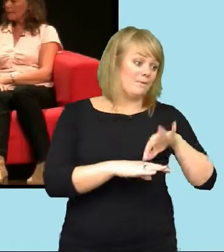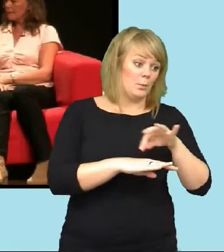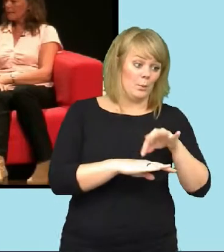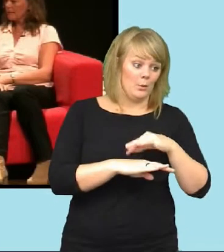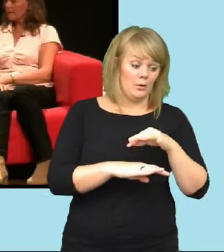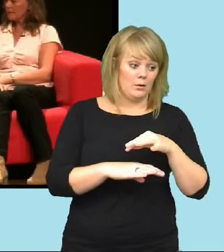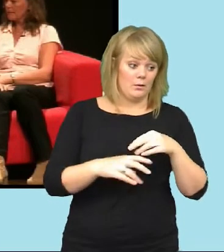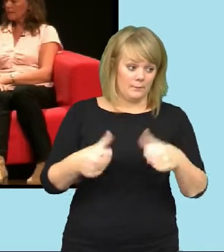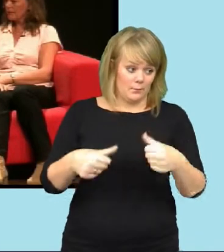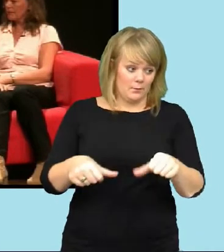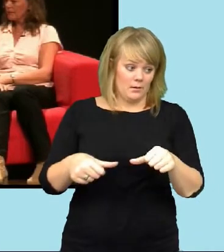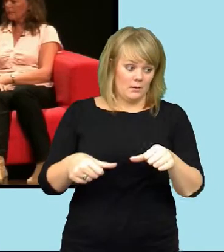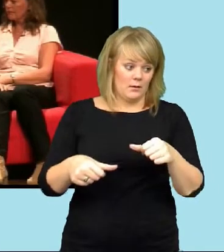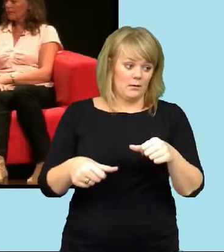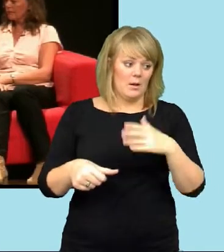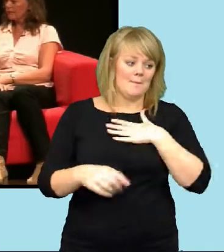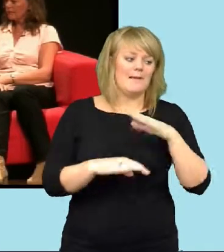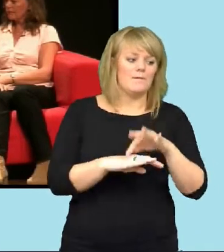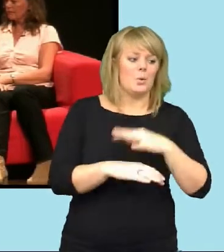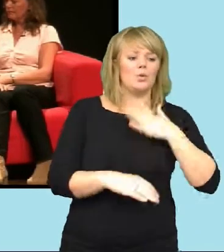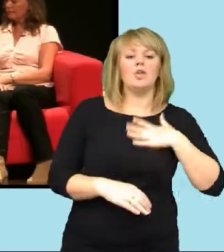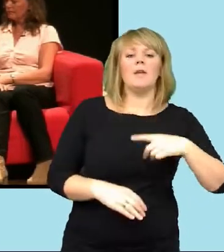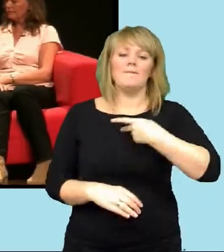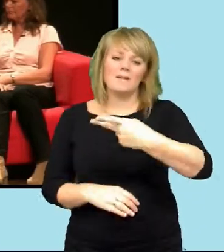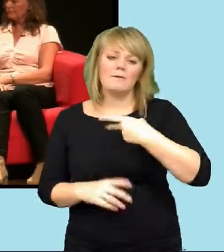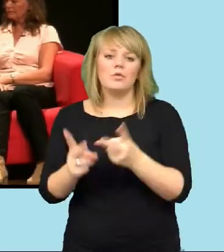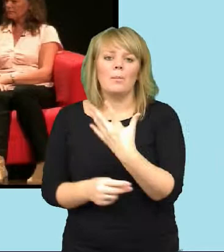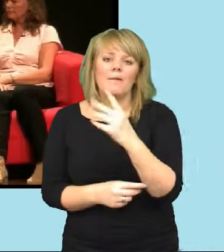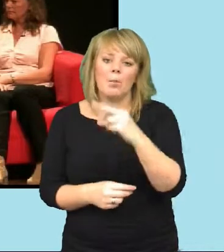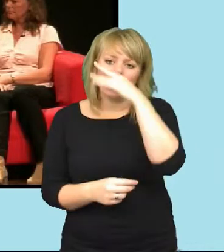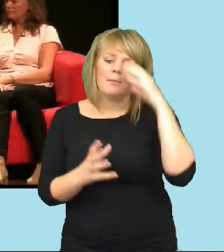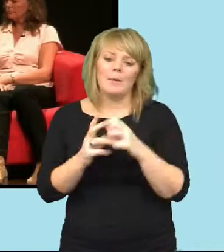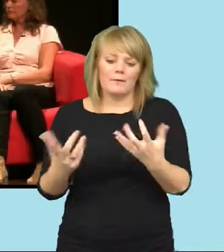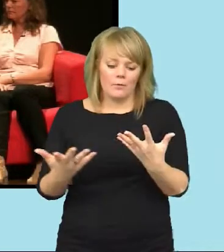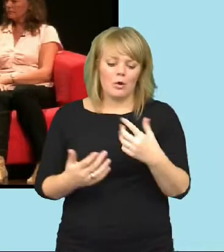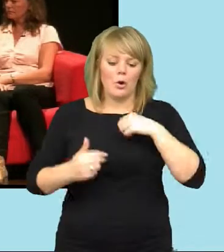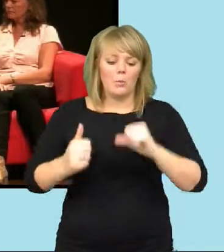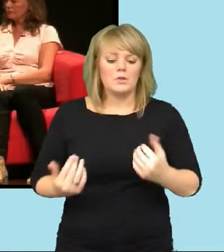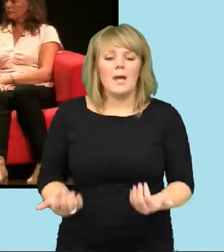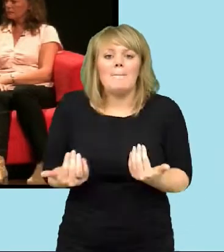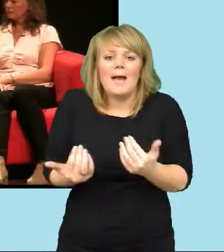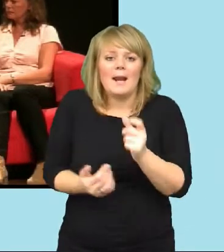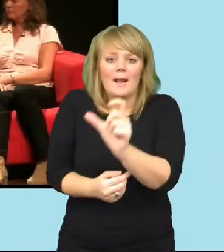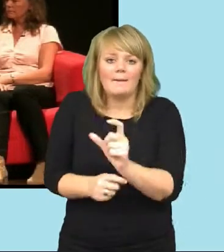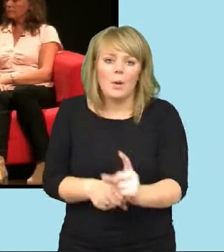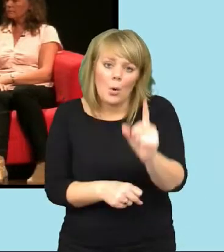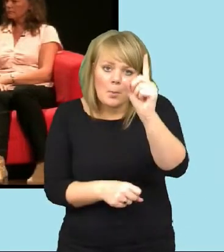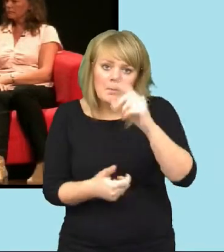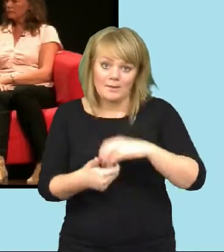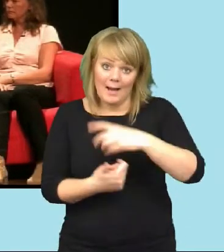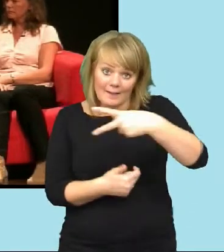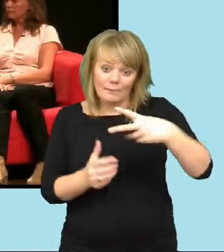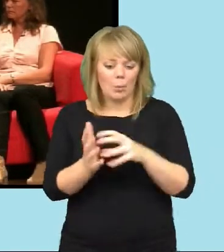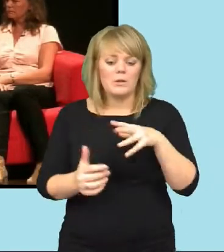ganska tufft emellanåt. Och sen var hon beroende av att bli uppburen av mig till andra våningen, för hon orkade inte gå själv.